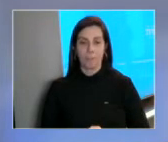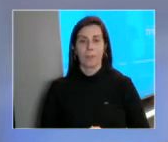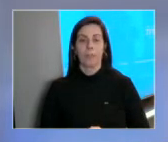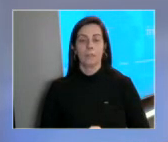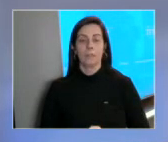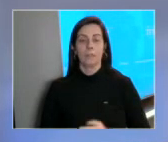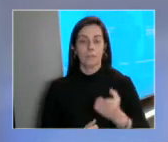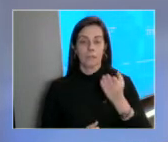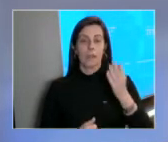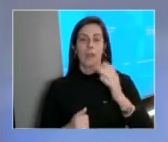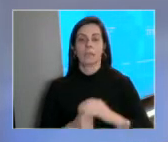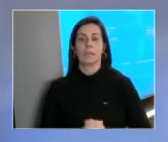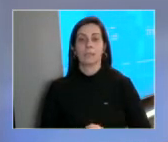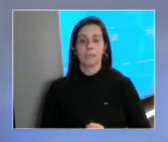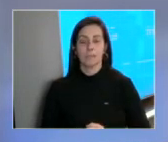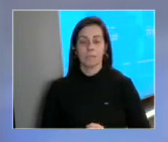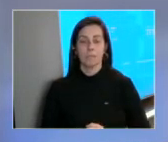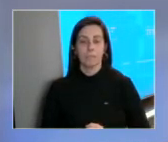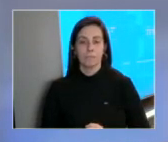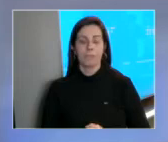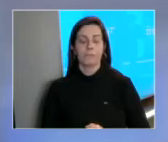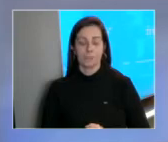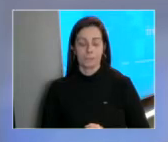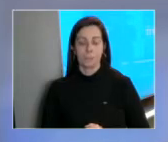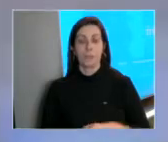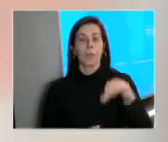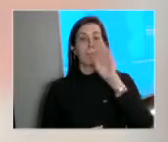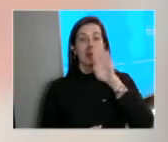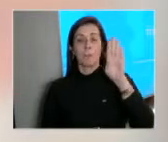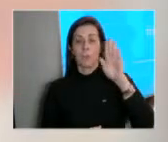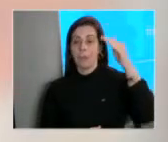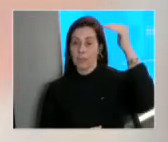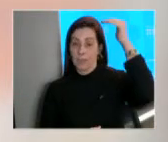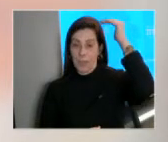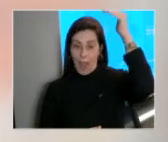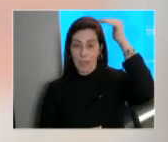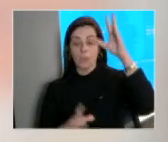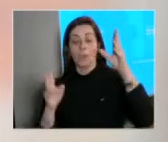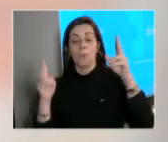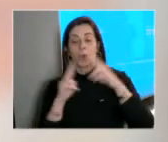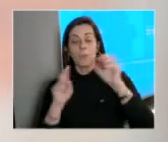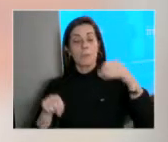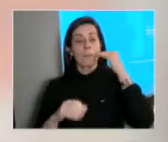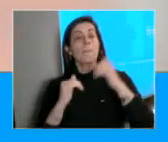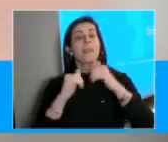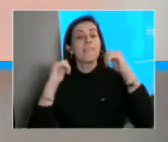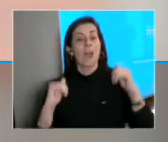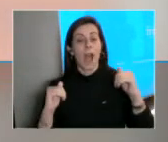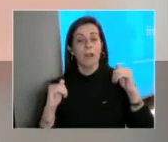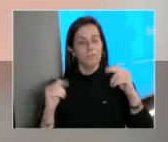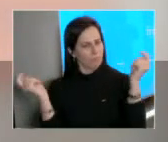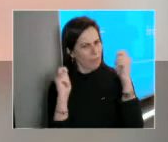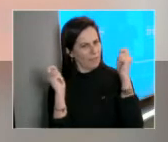העיתון. הנה הכותרת הראשונה, הכותרת הראשית: נתניהו וגנץ ייפגשו עם טראמפ בנפרד.